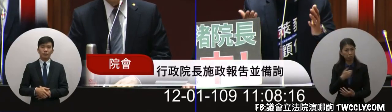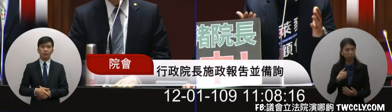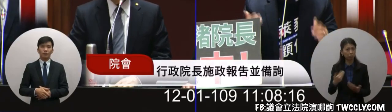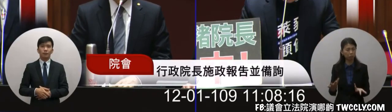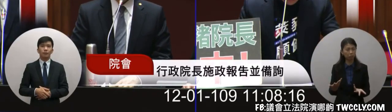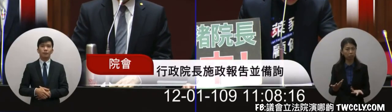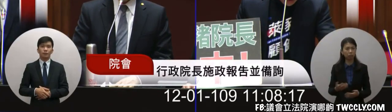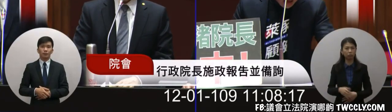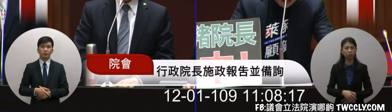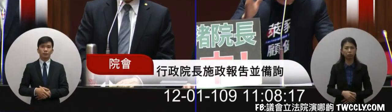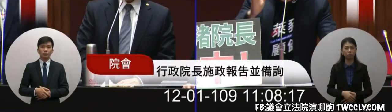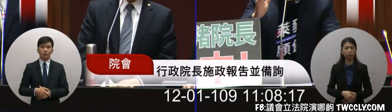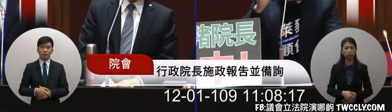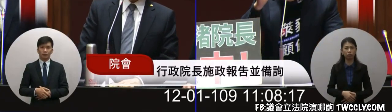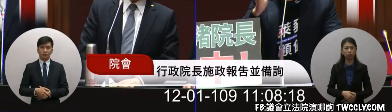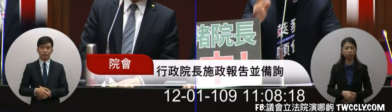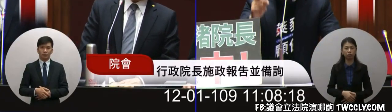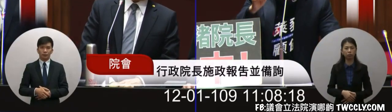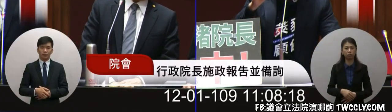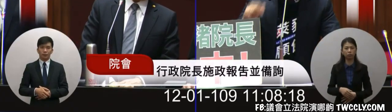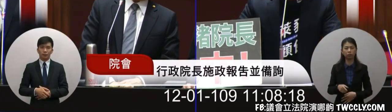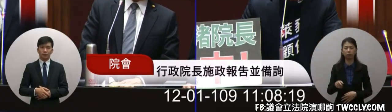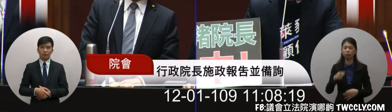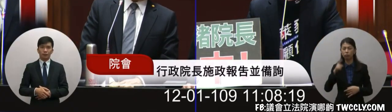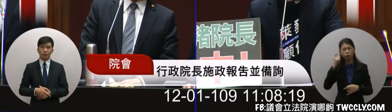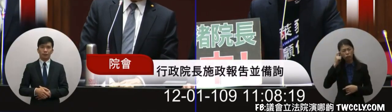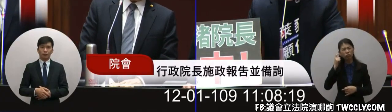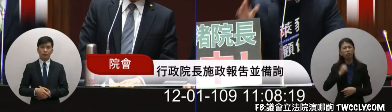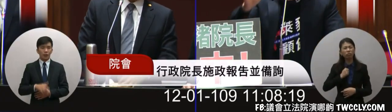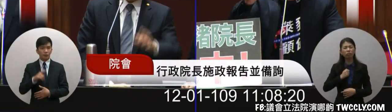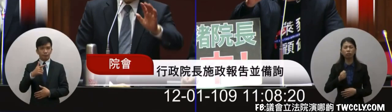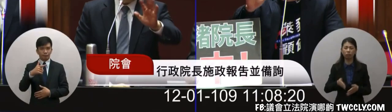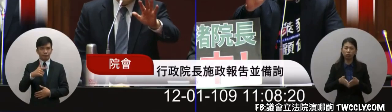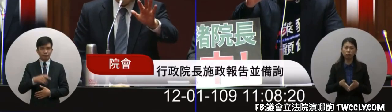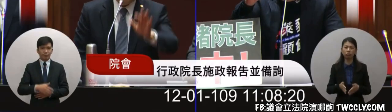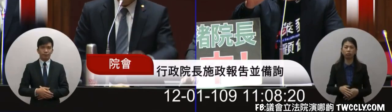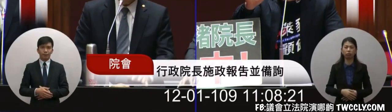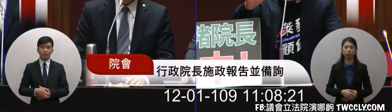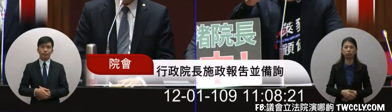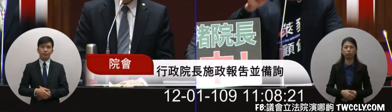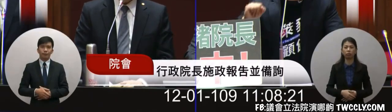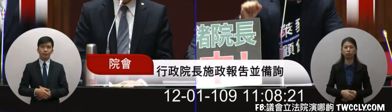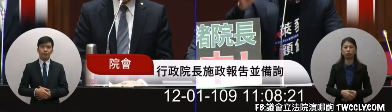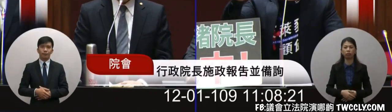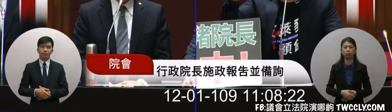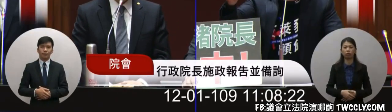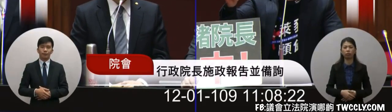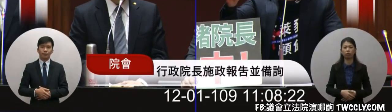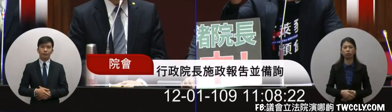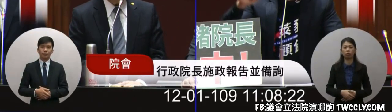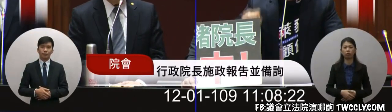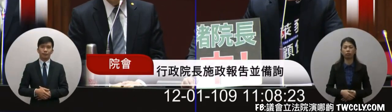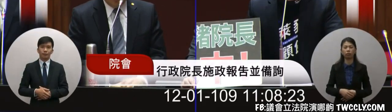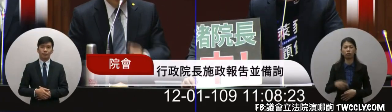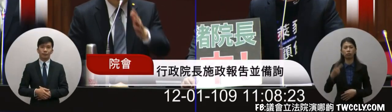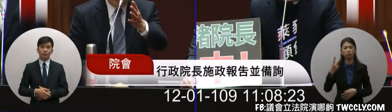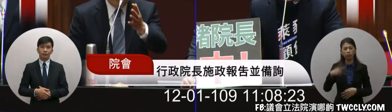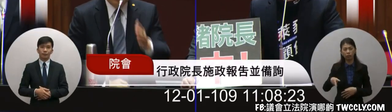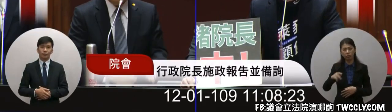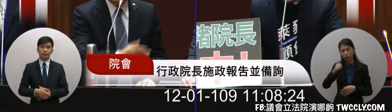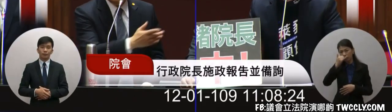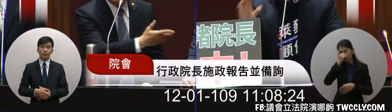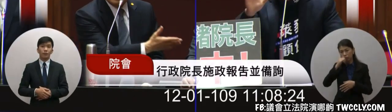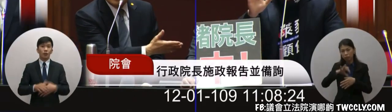不就是让大家觉得好奇？好，再来。我们现在没有办法标莱克多巴胺的含量，对不